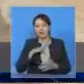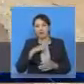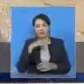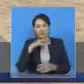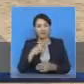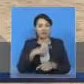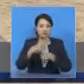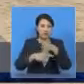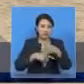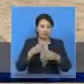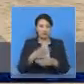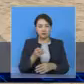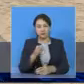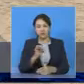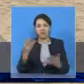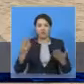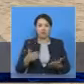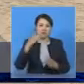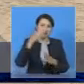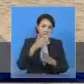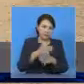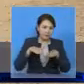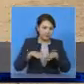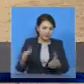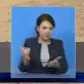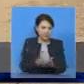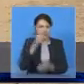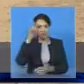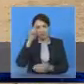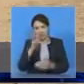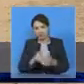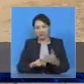Бірақ болашақта жергілікті жомарт жандардың қолдауы мен мәселе шешімін табады